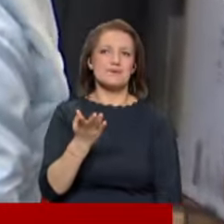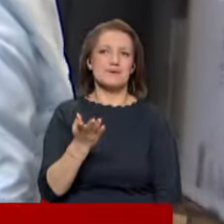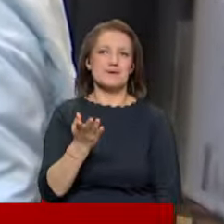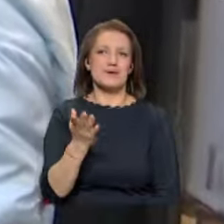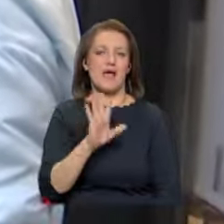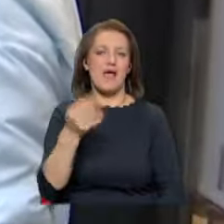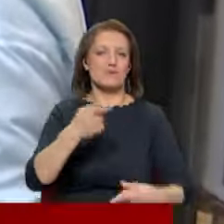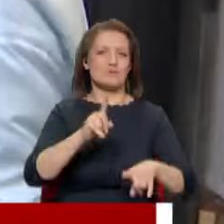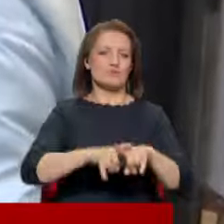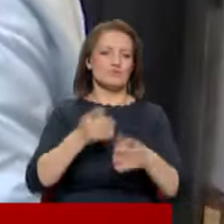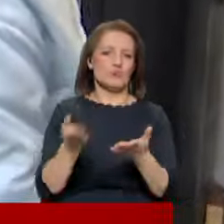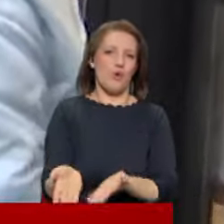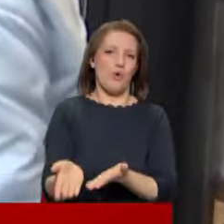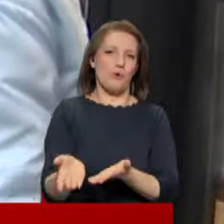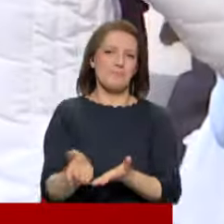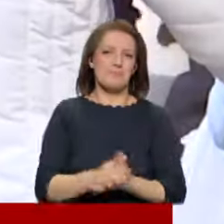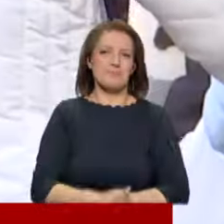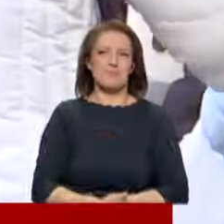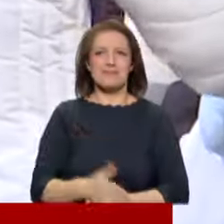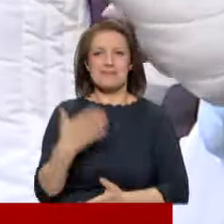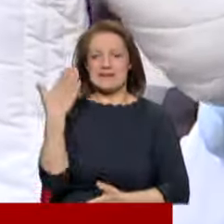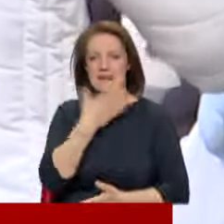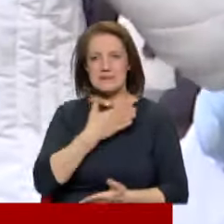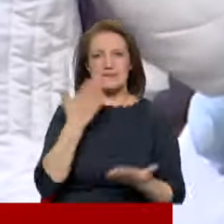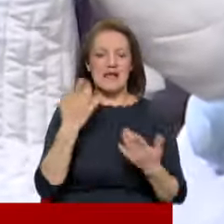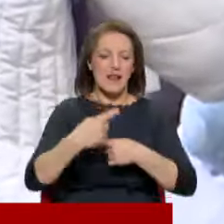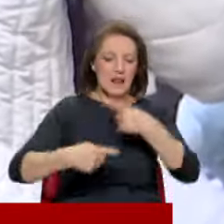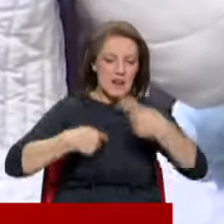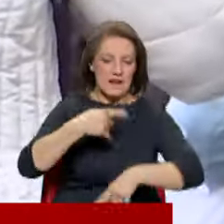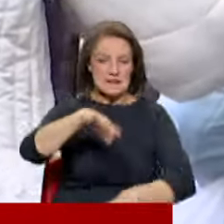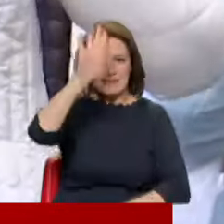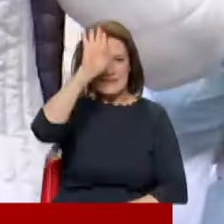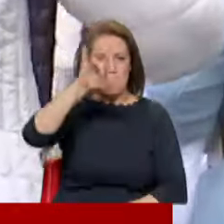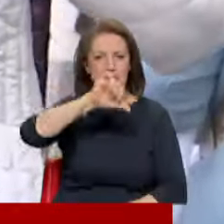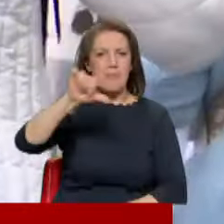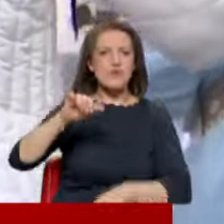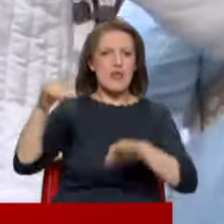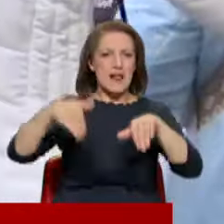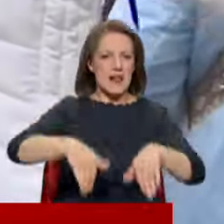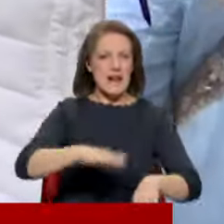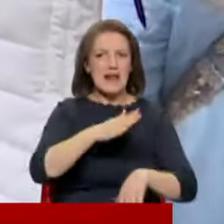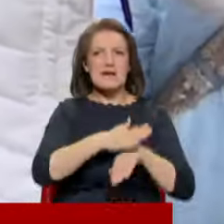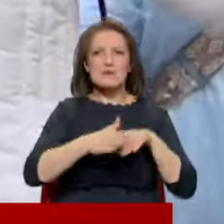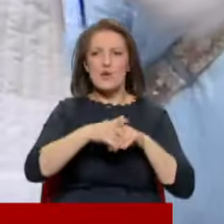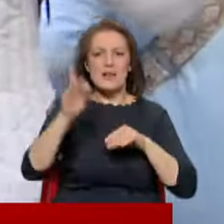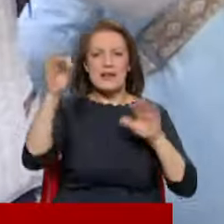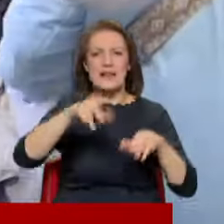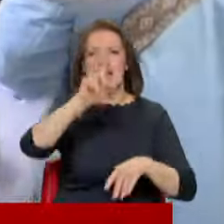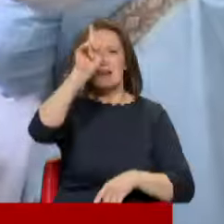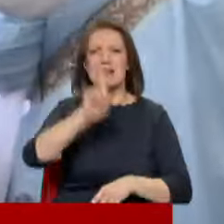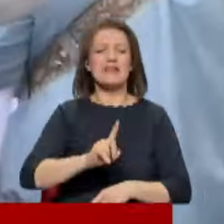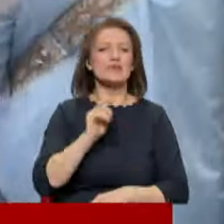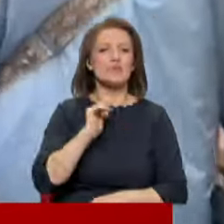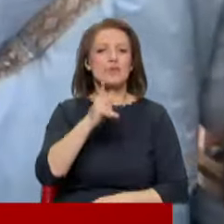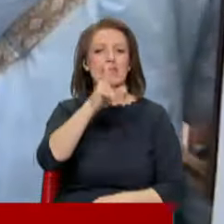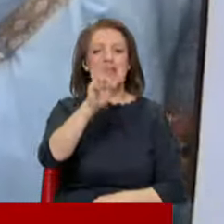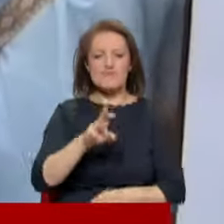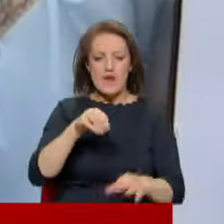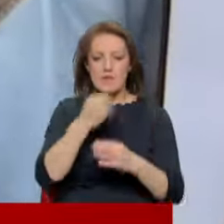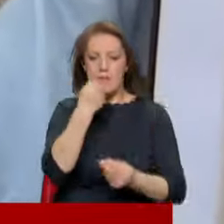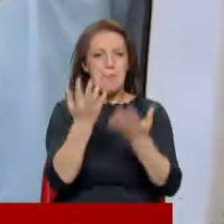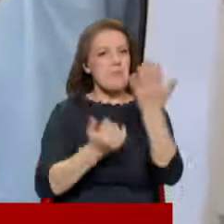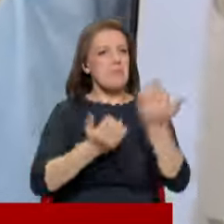bizim en lüksümüz o oldu artık maalesef. Ramazan geleneğidir. İstanbul'da Eminönü'ne gelinir. Ramazan'ın ilk günü iftariyelik alışverişi yapılır